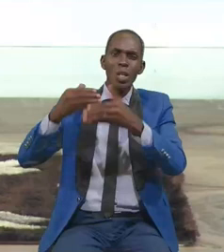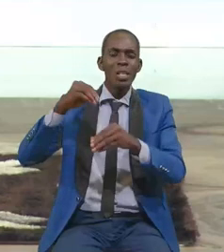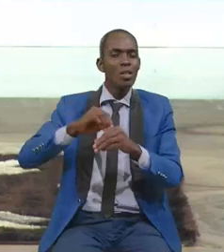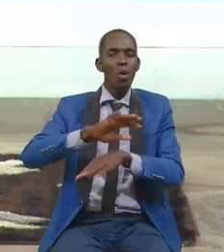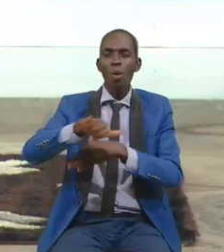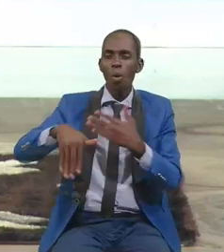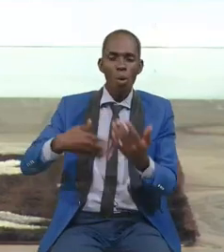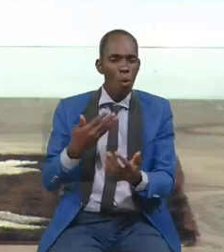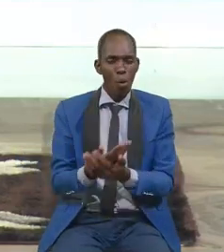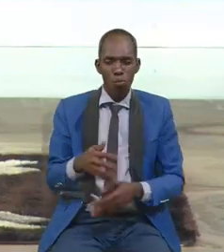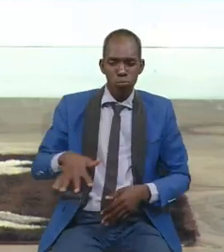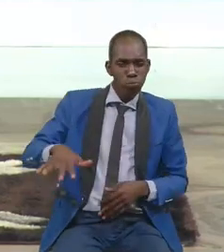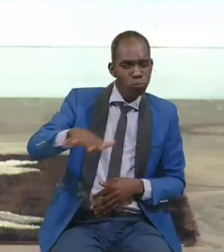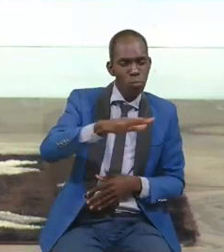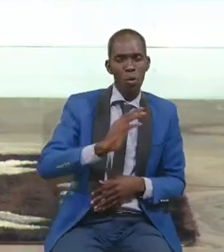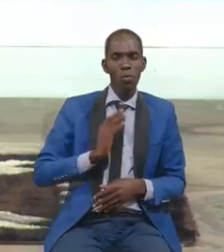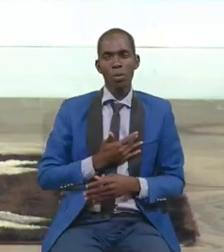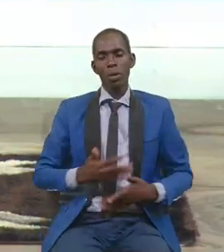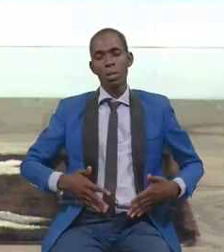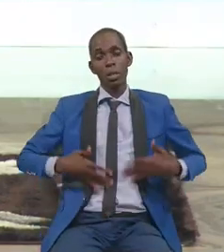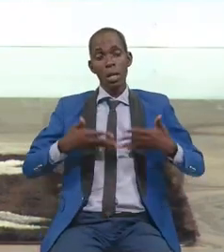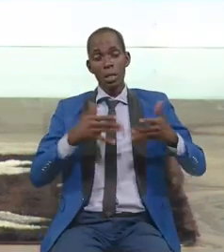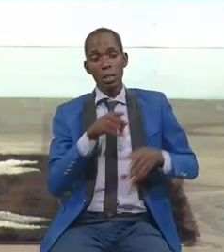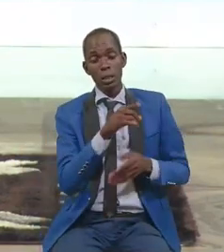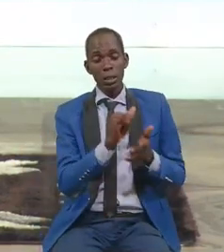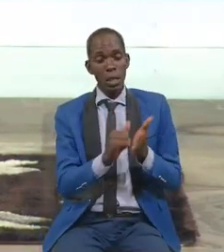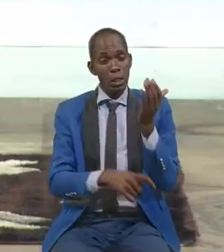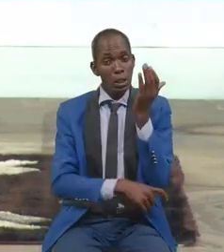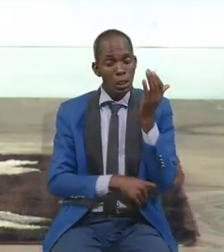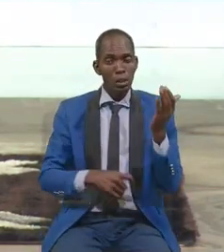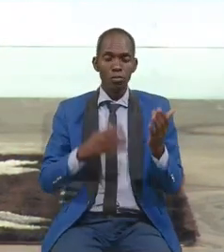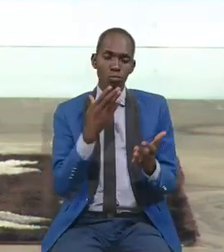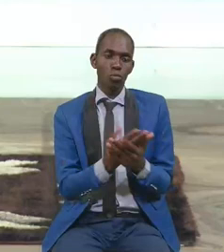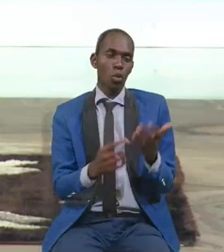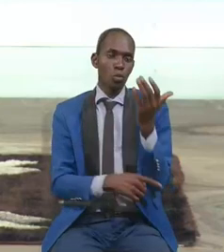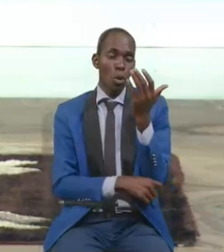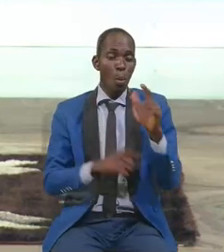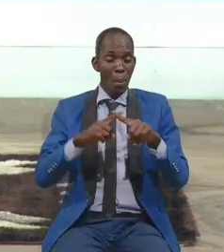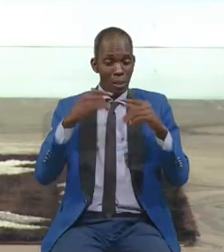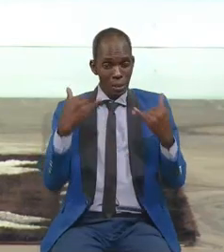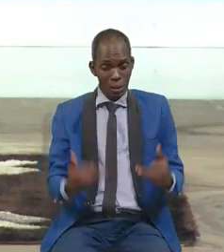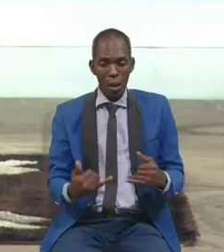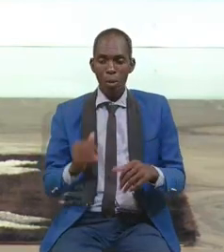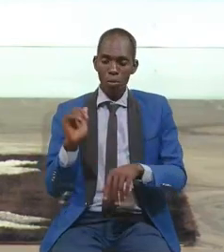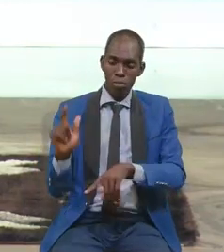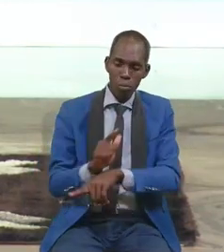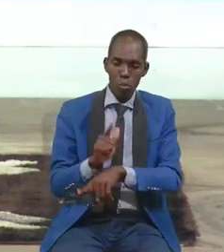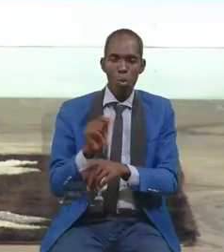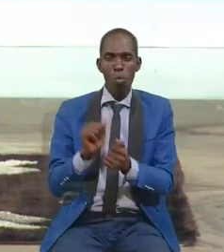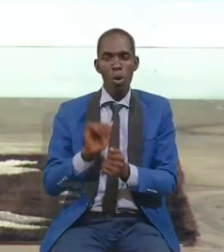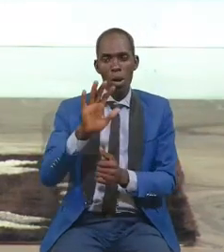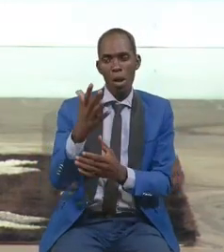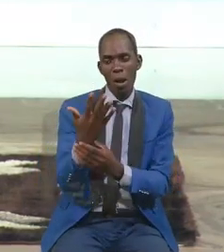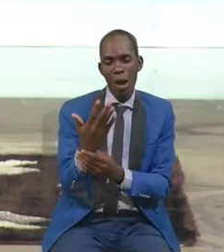celui qui dérobait ne dérobe plus, mais plutôt qu'il travaille en faisant de ses mains ce qui est